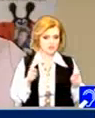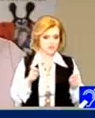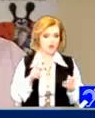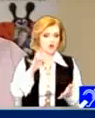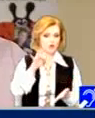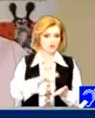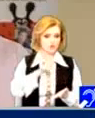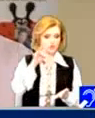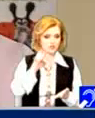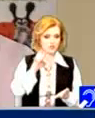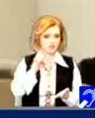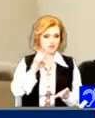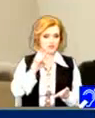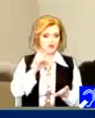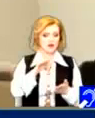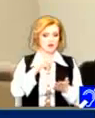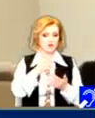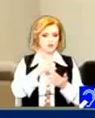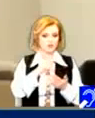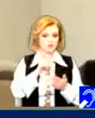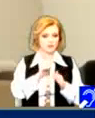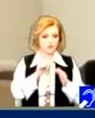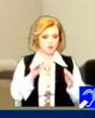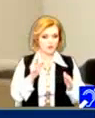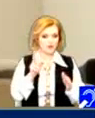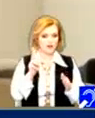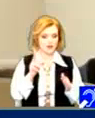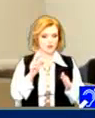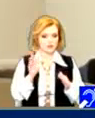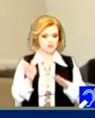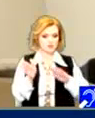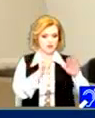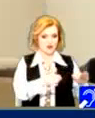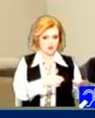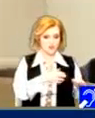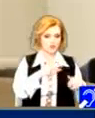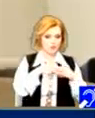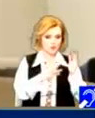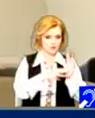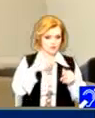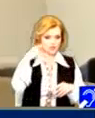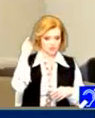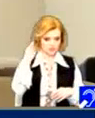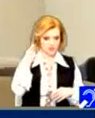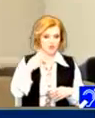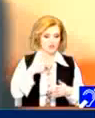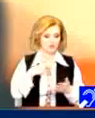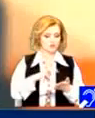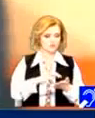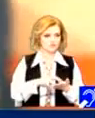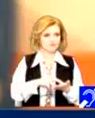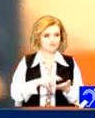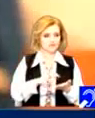pentru copiii care o să treacă de vârsta de 18 ani, pentru că ne gândeam chiar cu frică cu